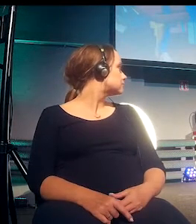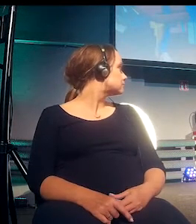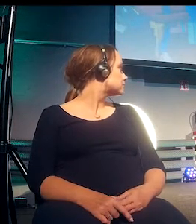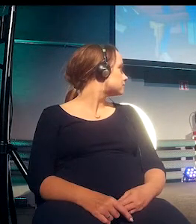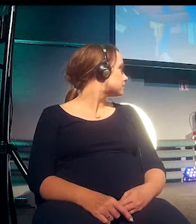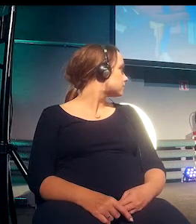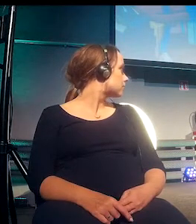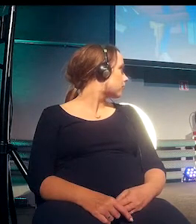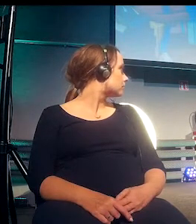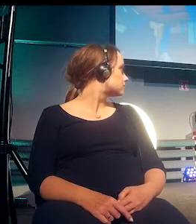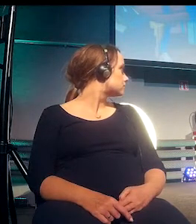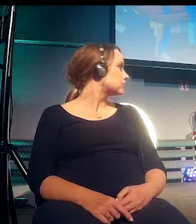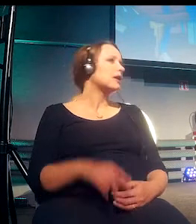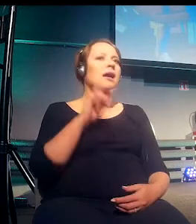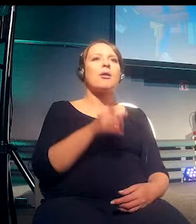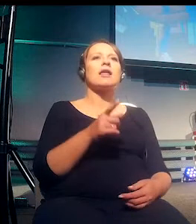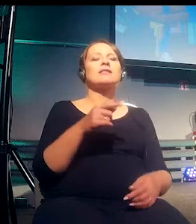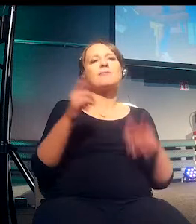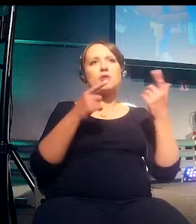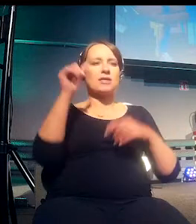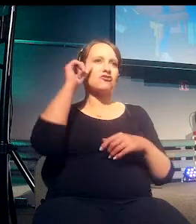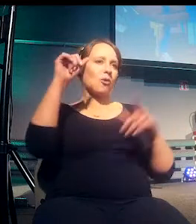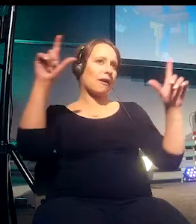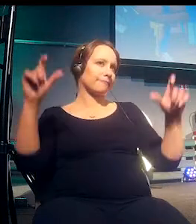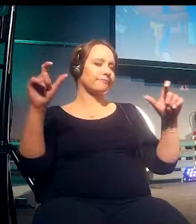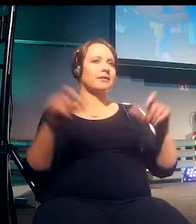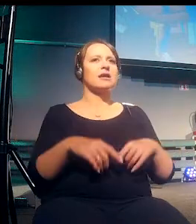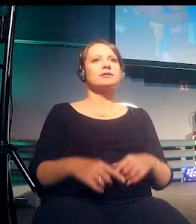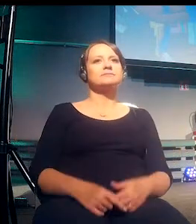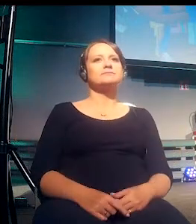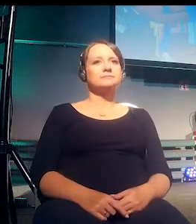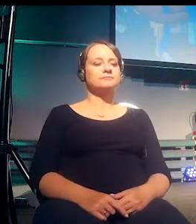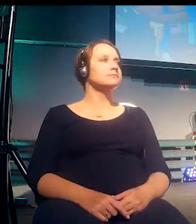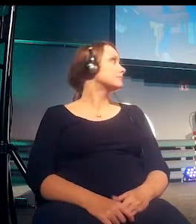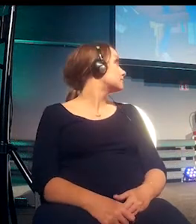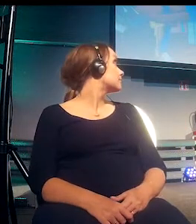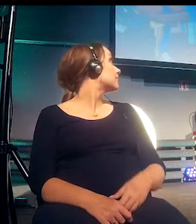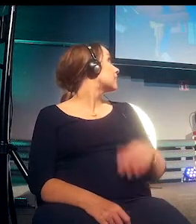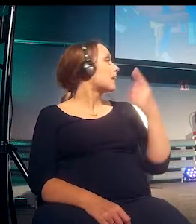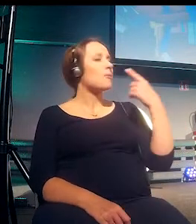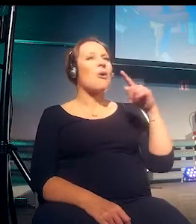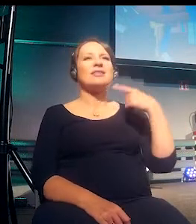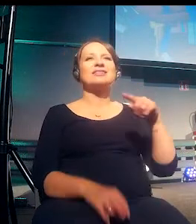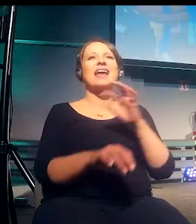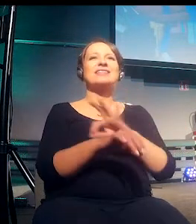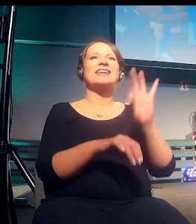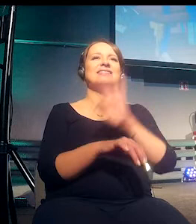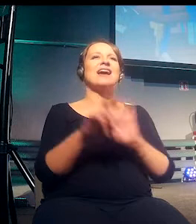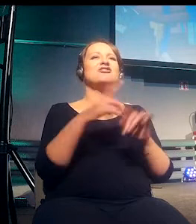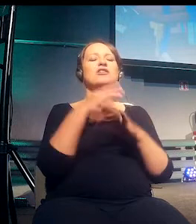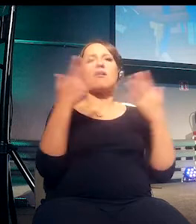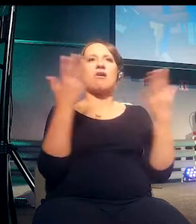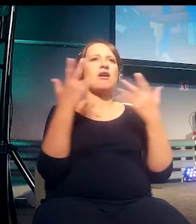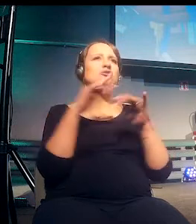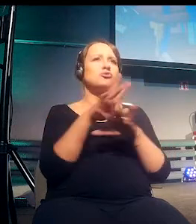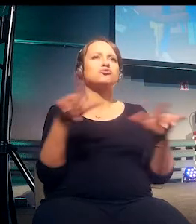jakby polecam po prostu zrobienie sobie ściągawki. Bo design systemy brzmią jak coś, co jest bardzo przerażające, że wymaga to bardzo